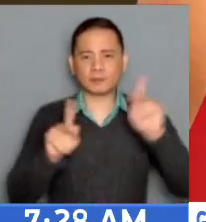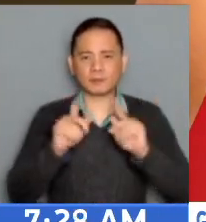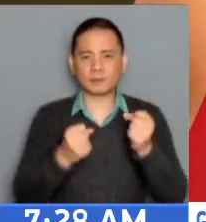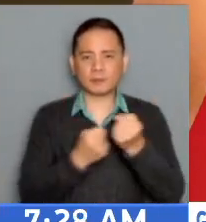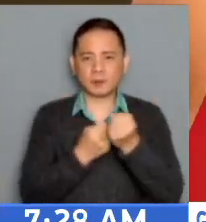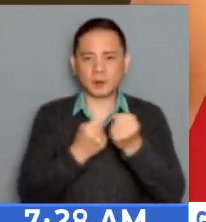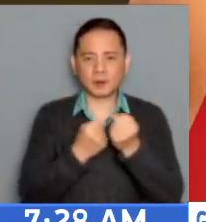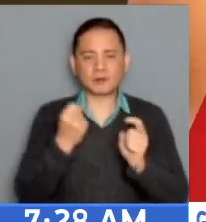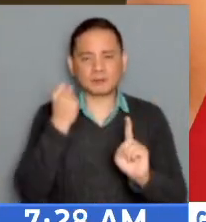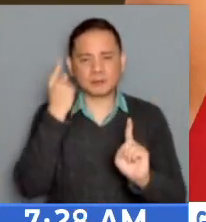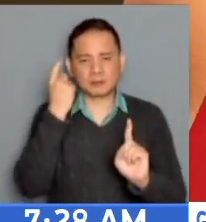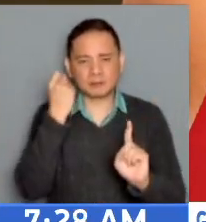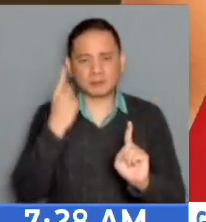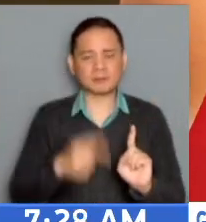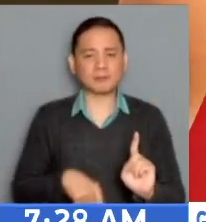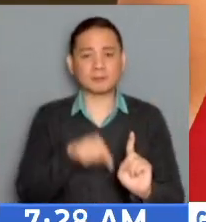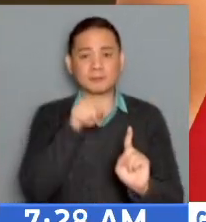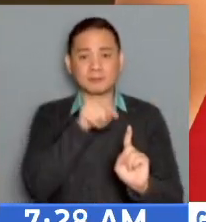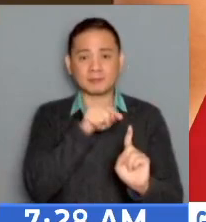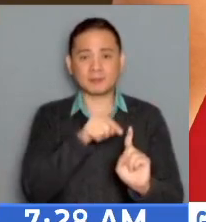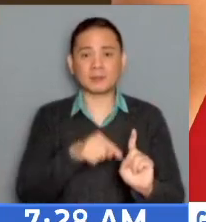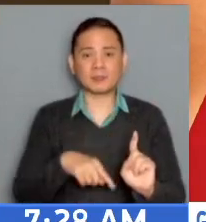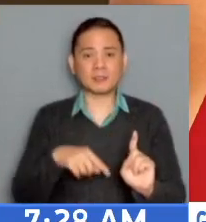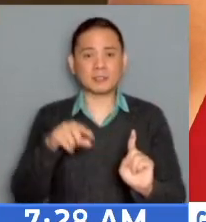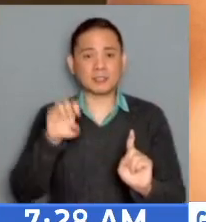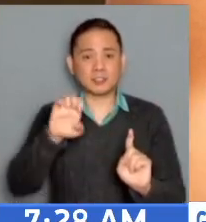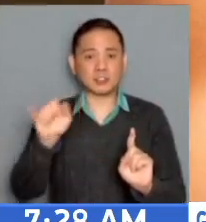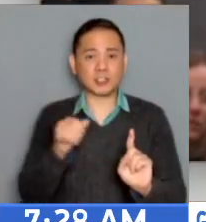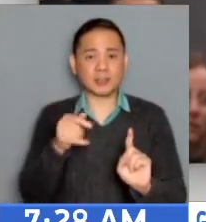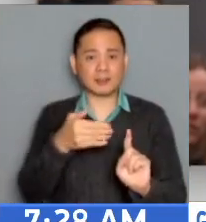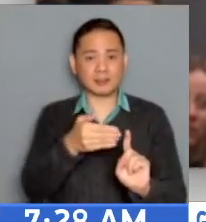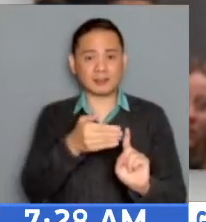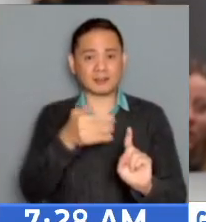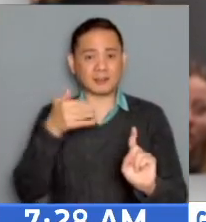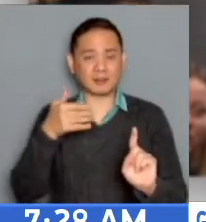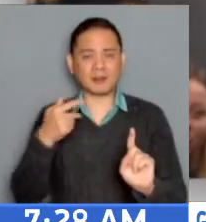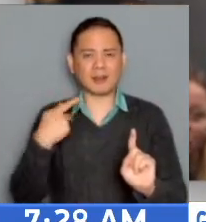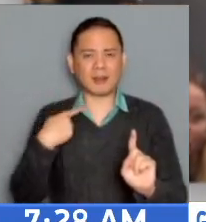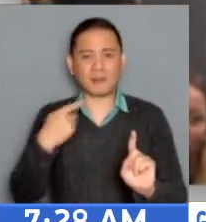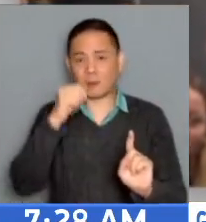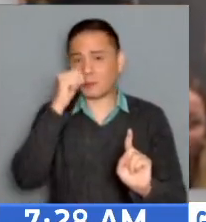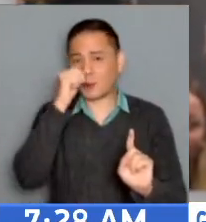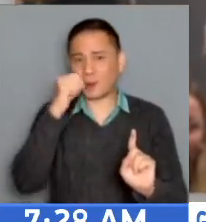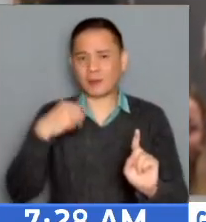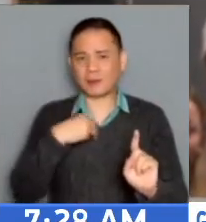ginto sa Pilipinas si Obiena sa magkahiwalay na kompetisyon sa Poland at France.